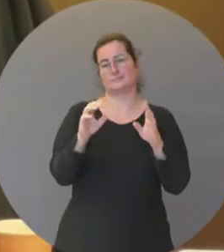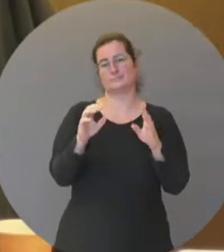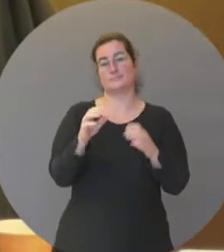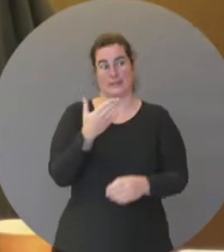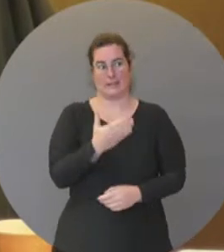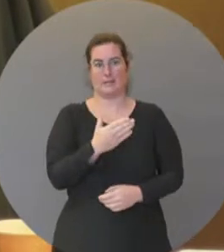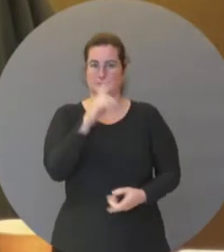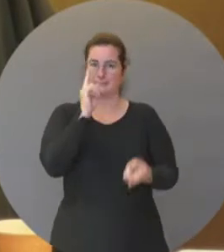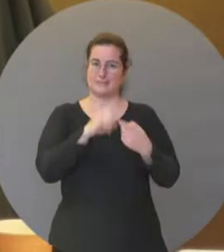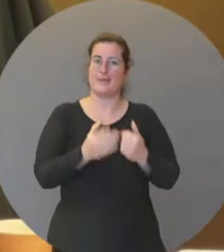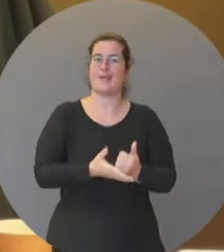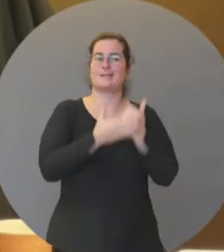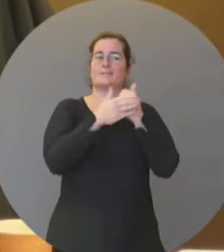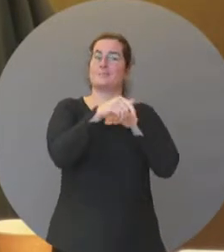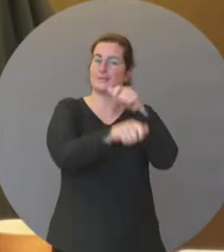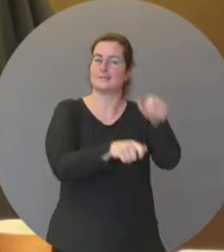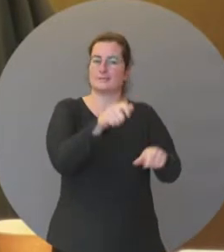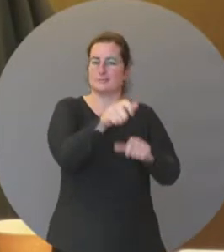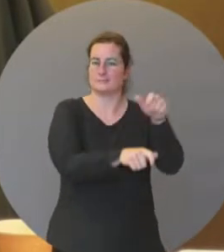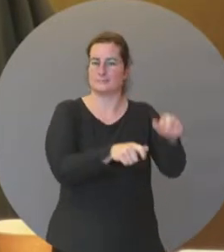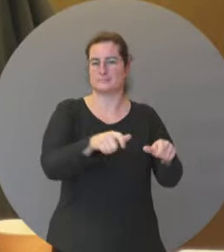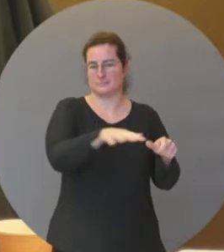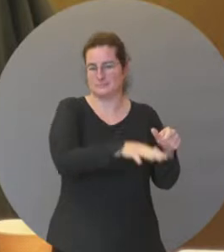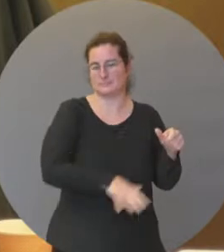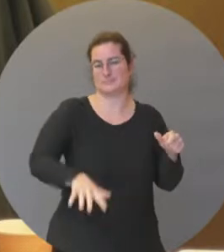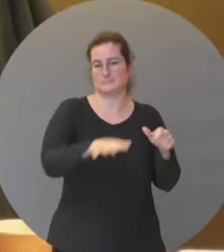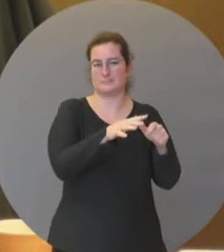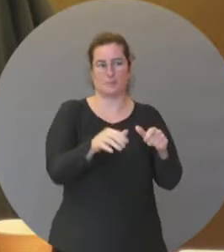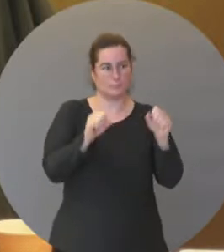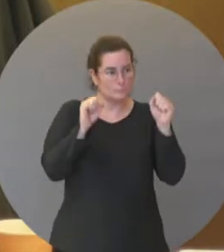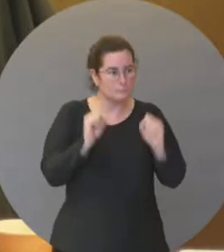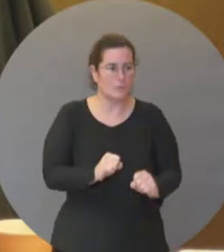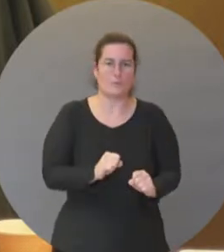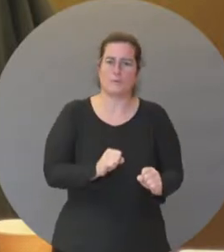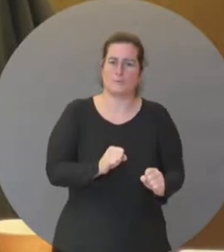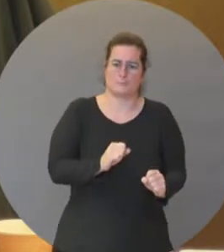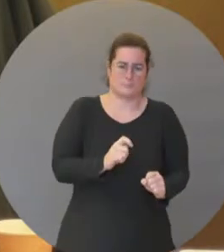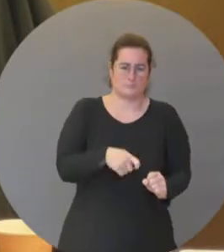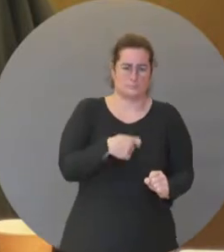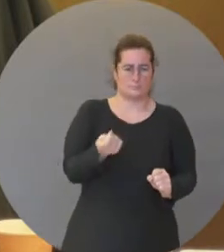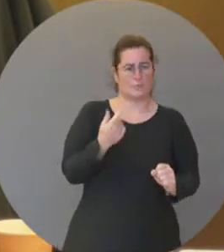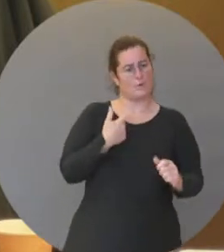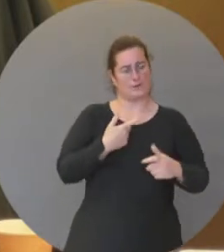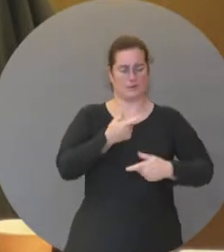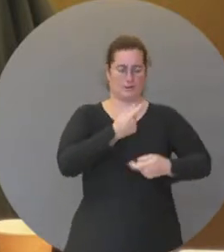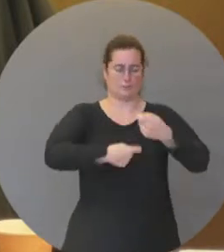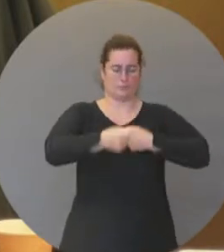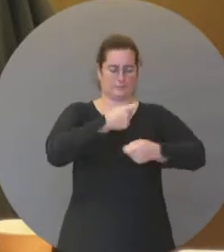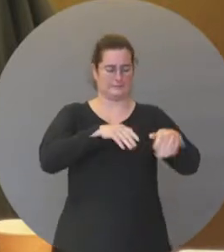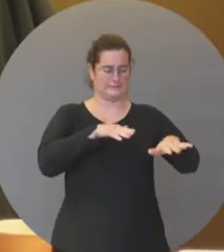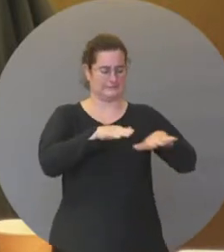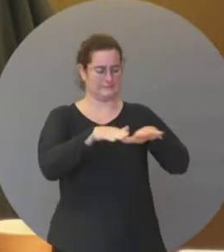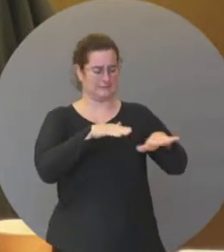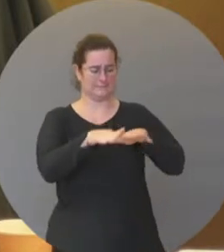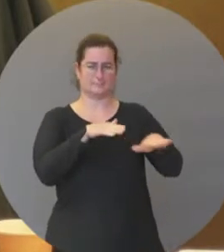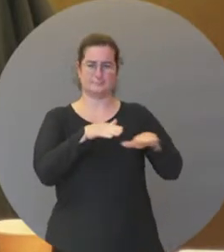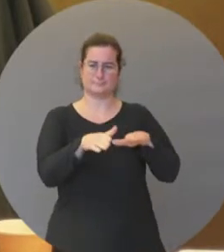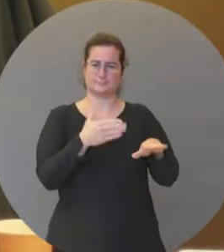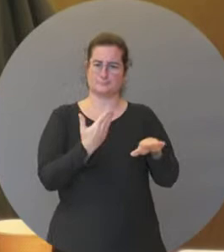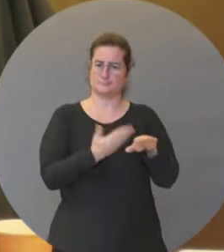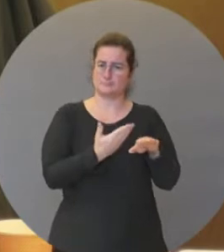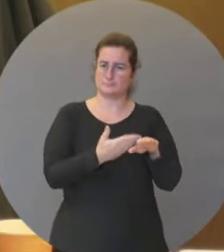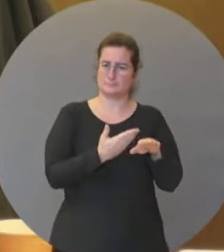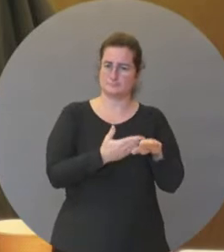domaine qui doit trouver peut trouver des d'un modèle économique qui puisse